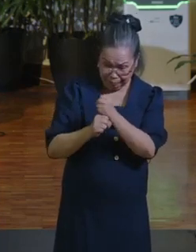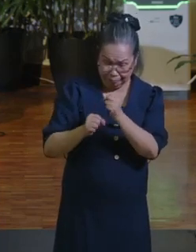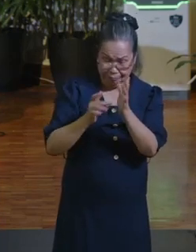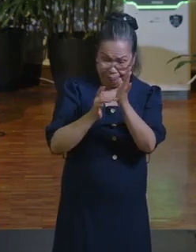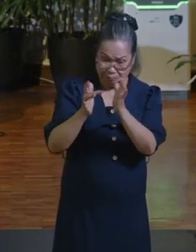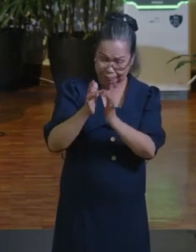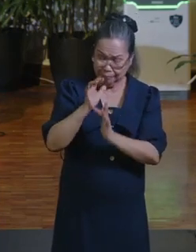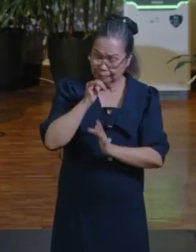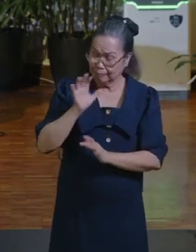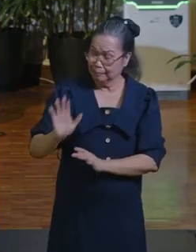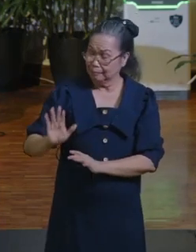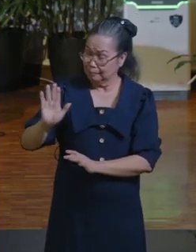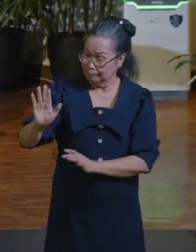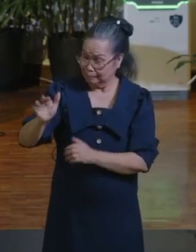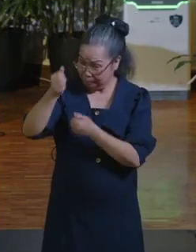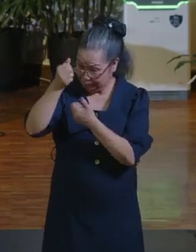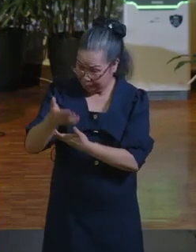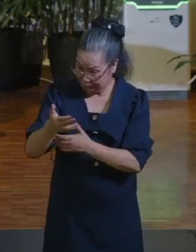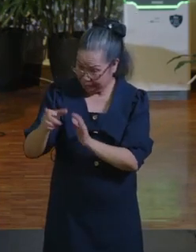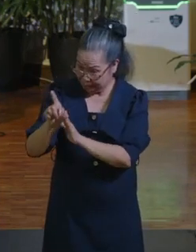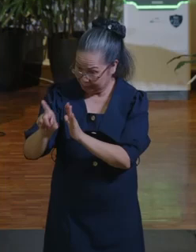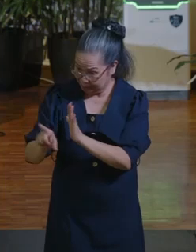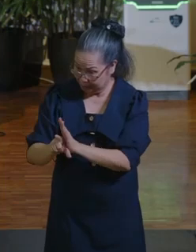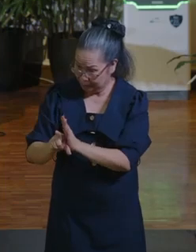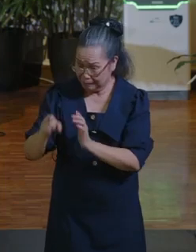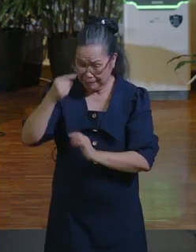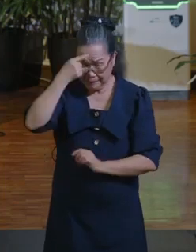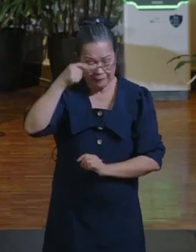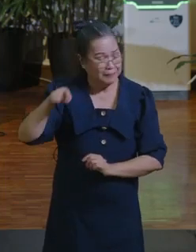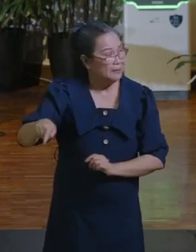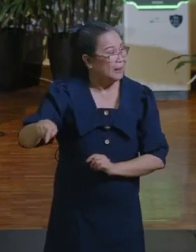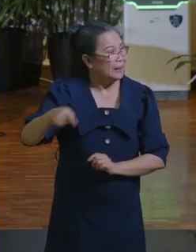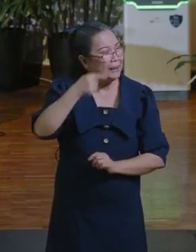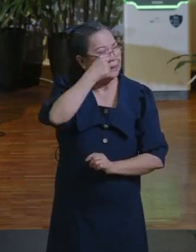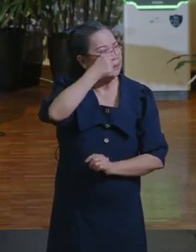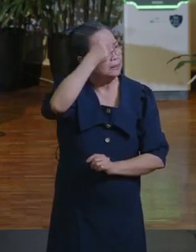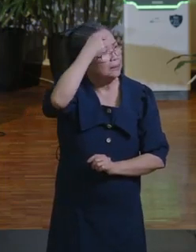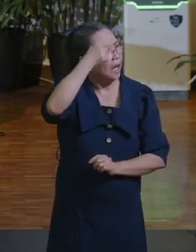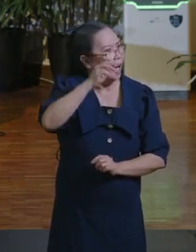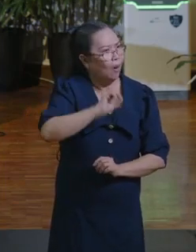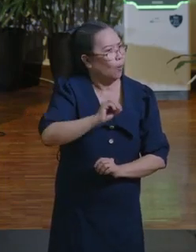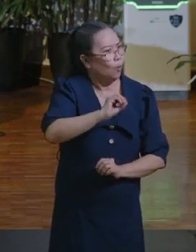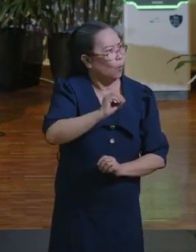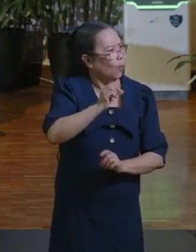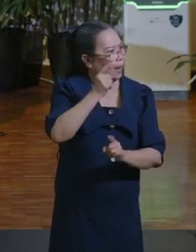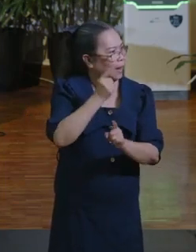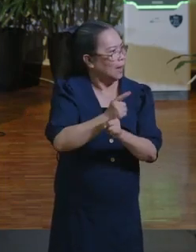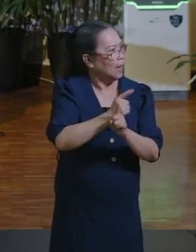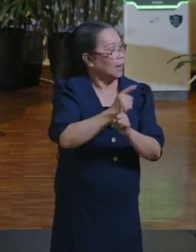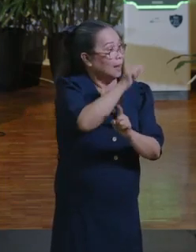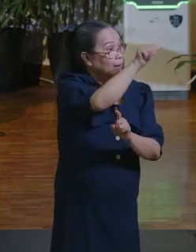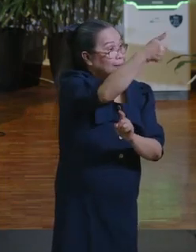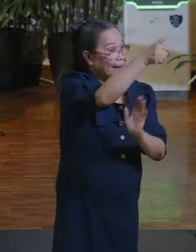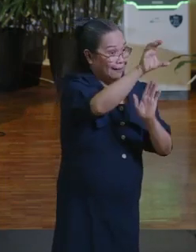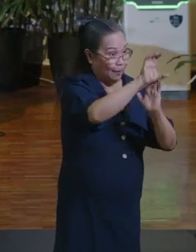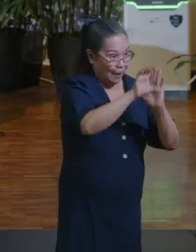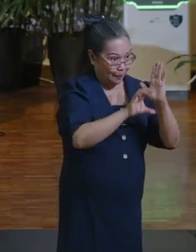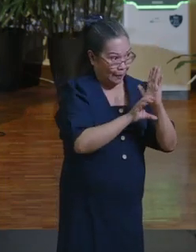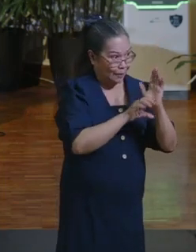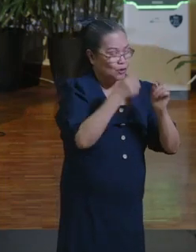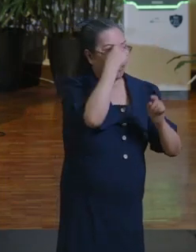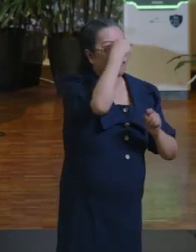hindi dahil sa inyong pagsunod sa batas, sapagkat sila yung mga hentil at wala sa kanila ang kautusan ng